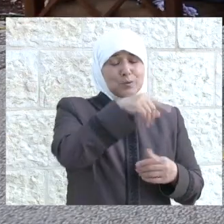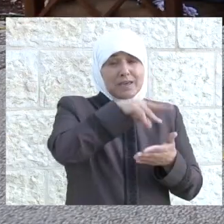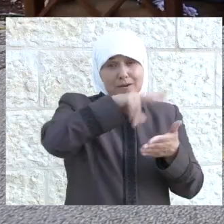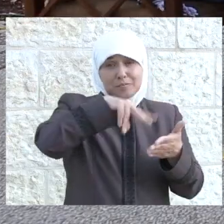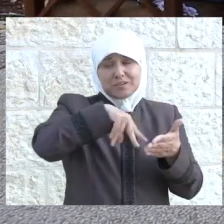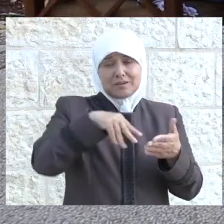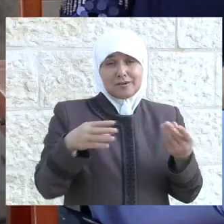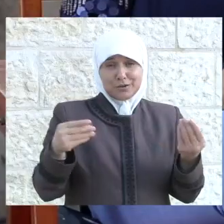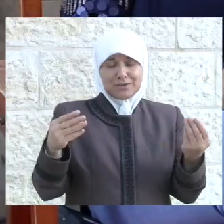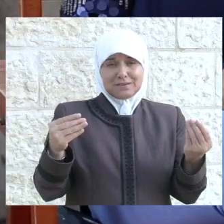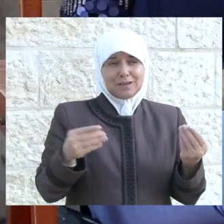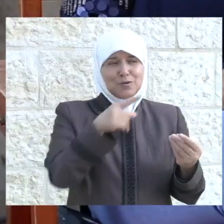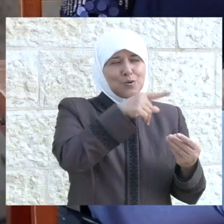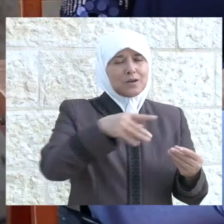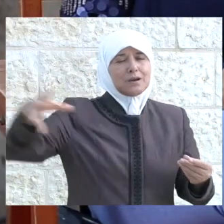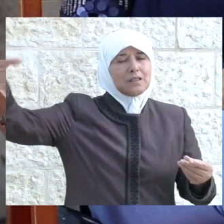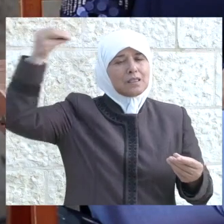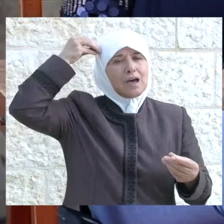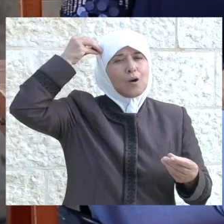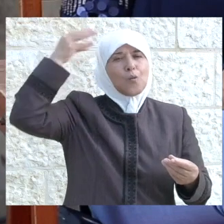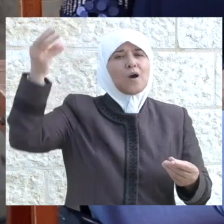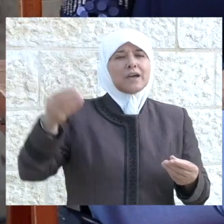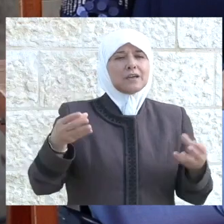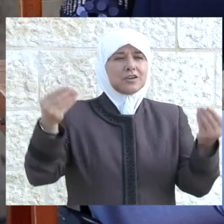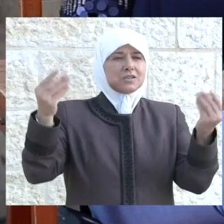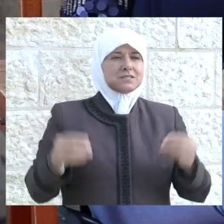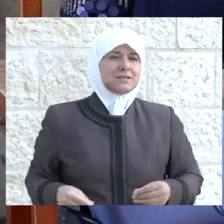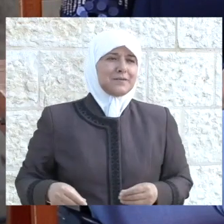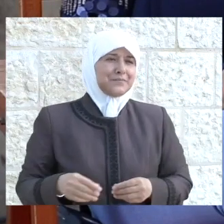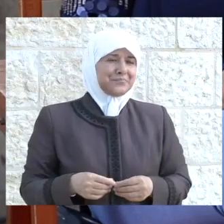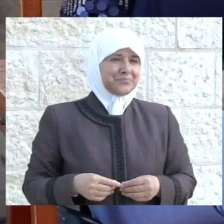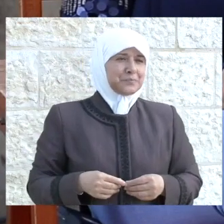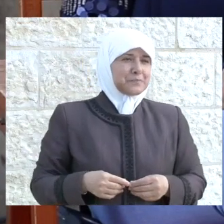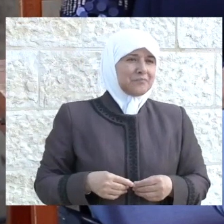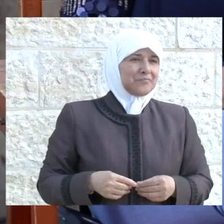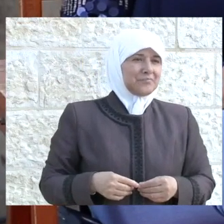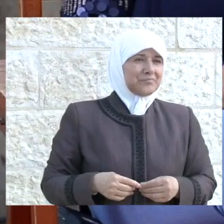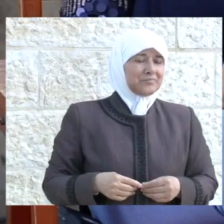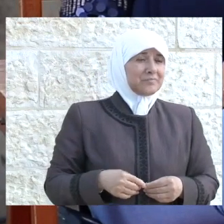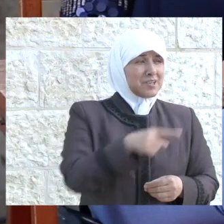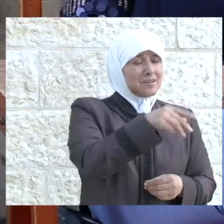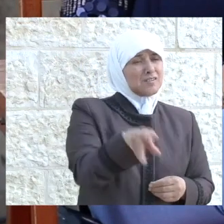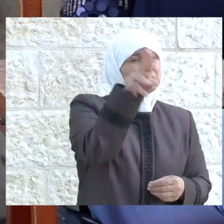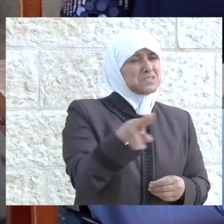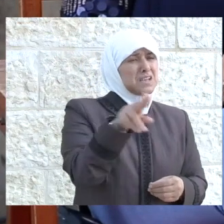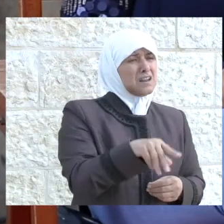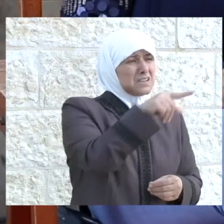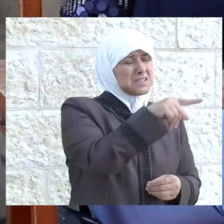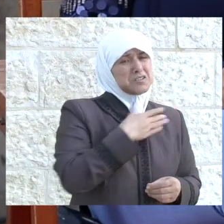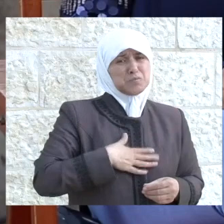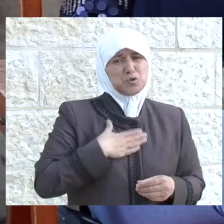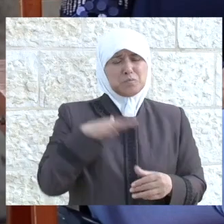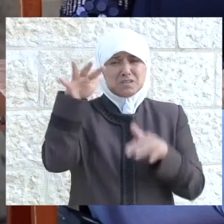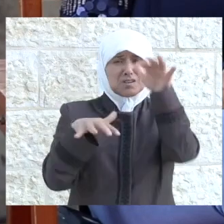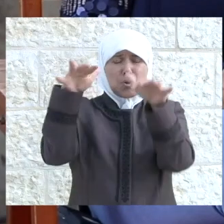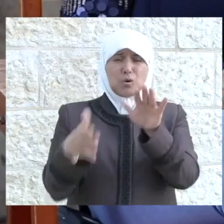اكثر. طب انت كنت حابه تدرسي علم نفس ولا يعني ما انك متسلقه جبال، ليه ما درستي مثلا رياضه او شيء بهذا الخصوص؟